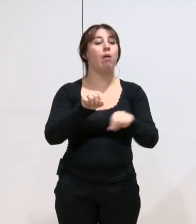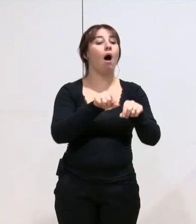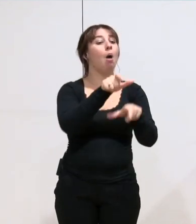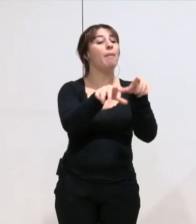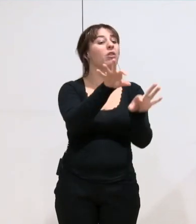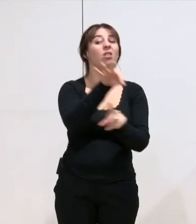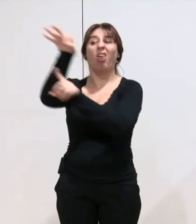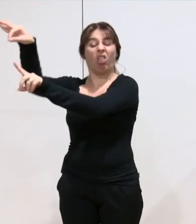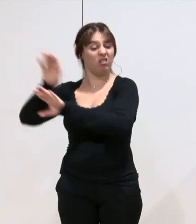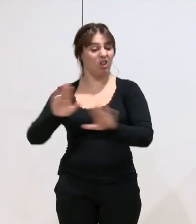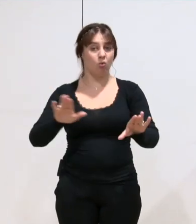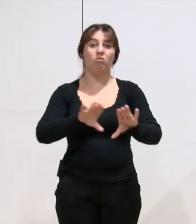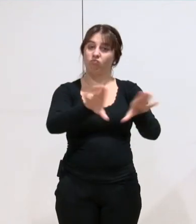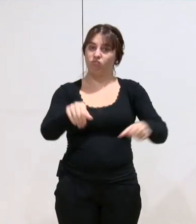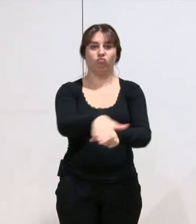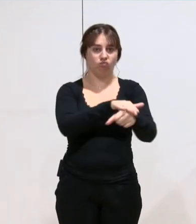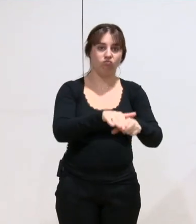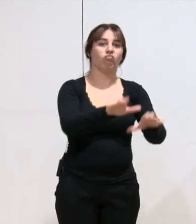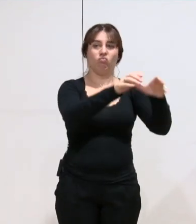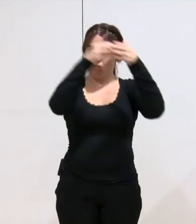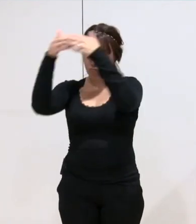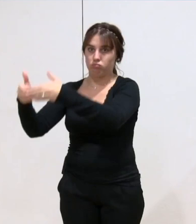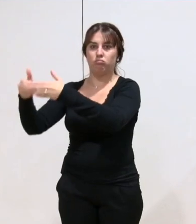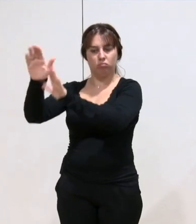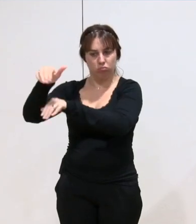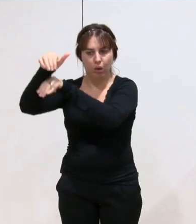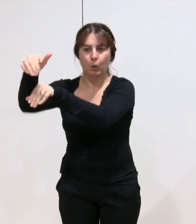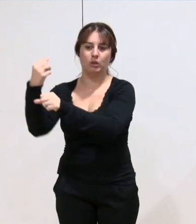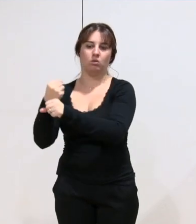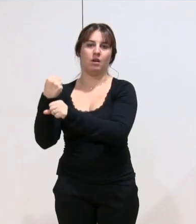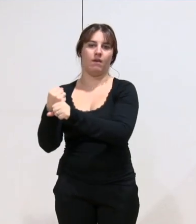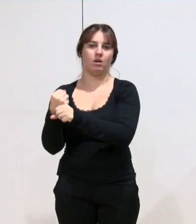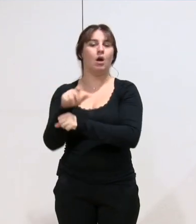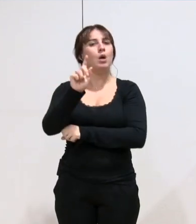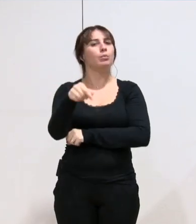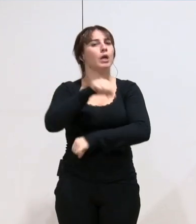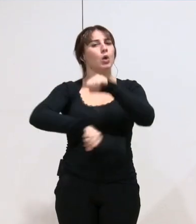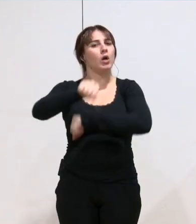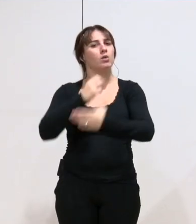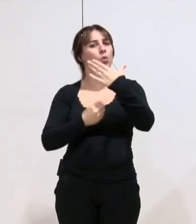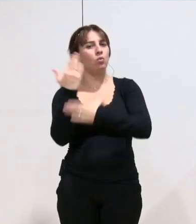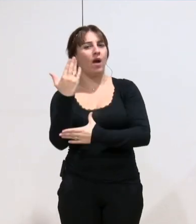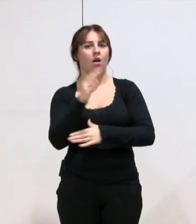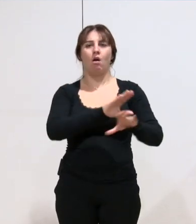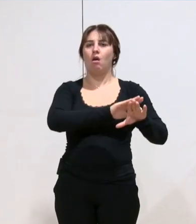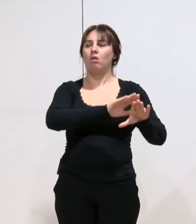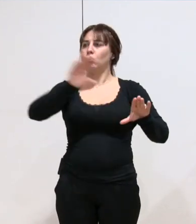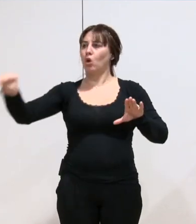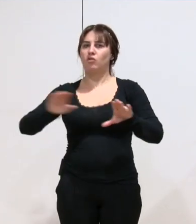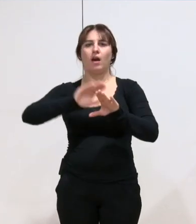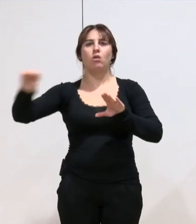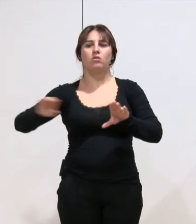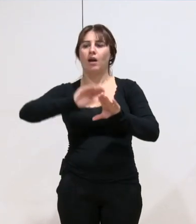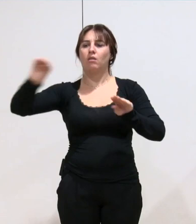son action et que les équipes puissent au mieux, même si les réorganisations et ces transferts sont toujours forcément